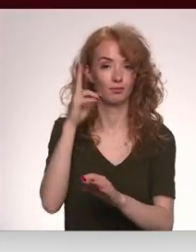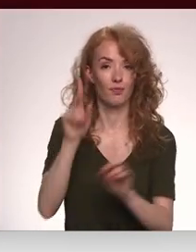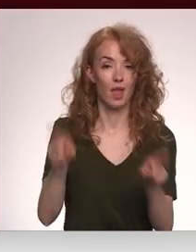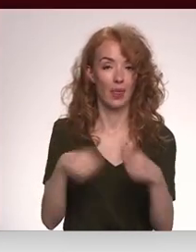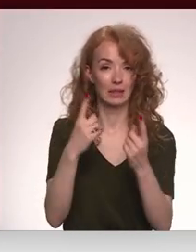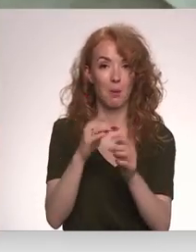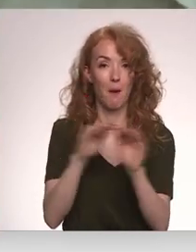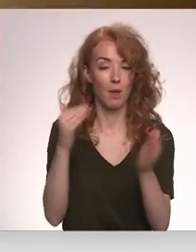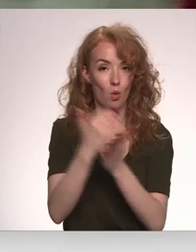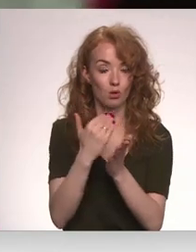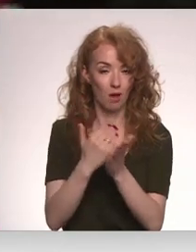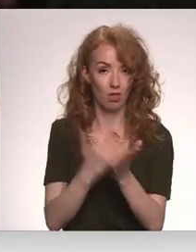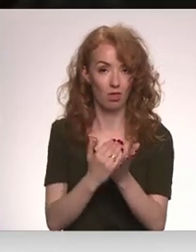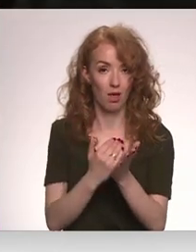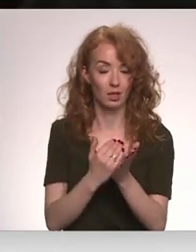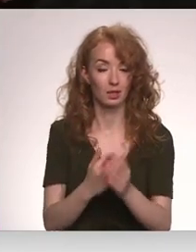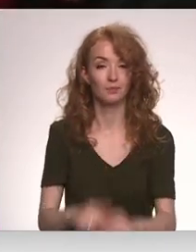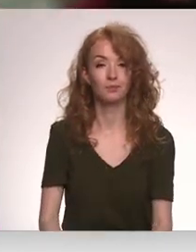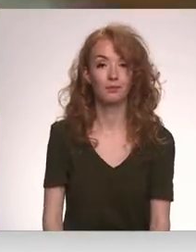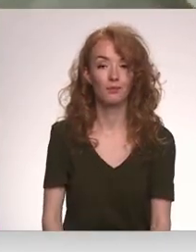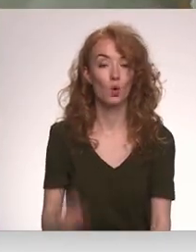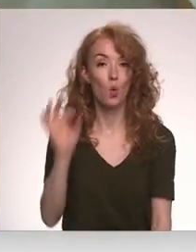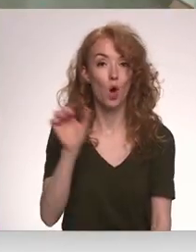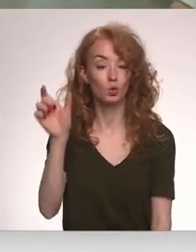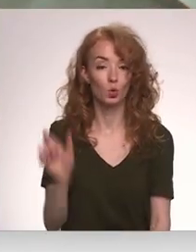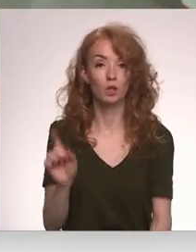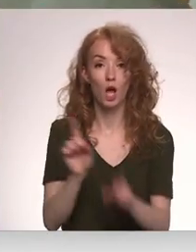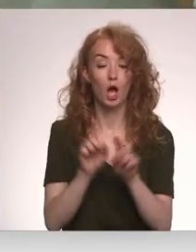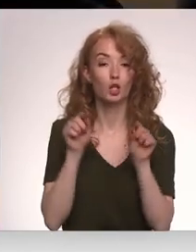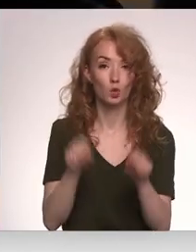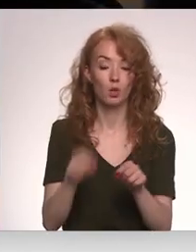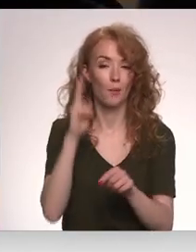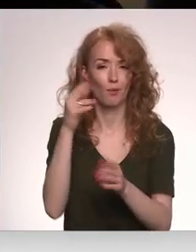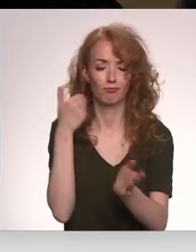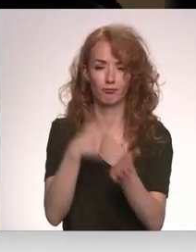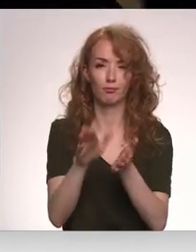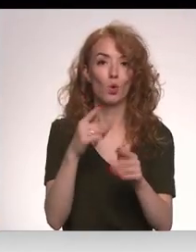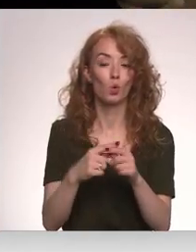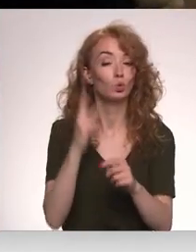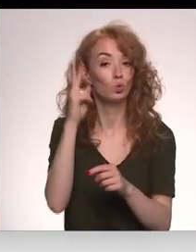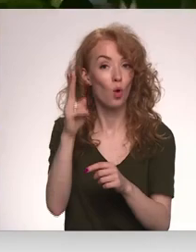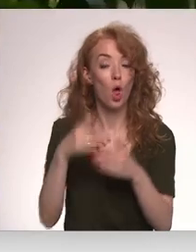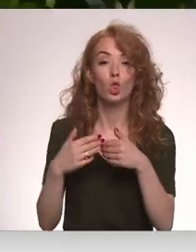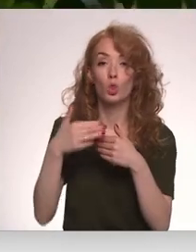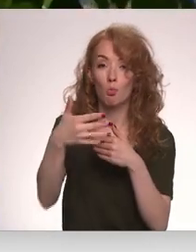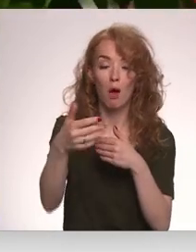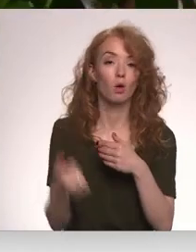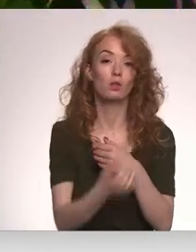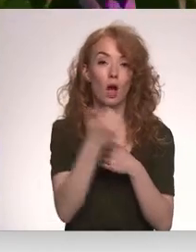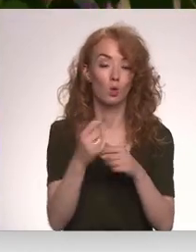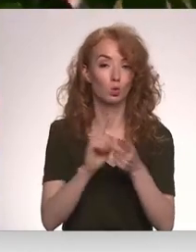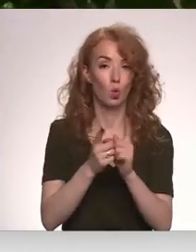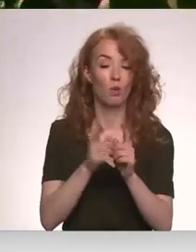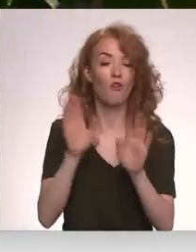attīstības pamatnostādnēs. Jānis Ozols arī šos apgalvojumus noraida un sola, ka arī turpmākajos gados